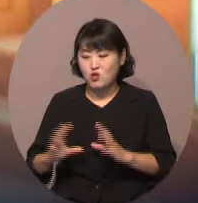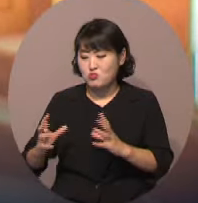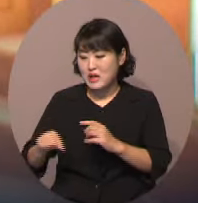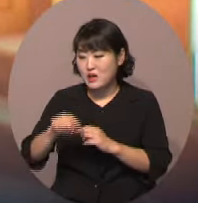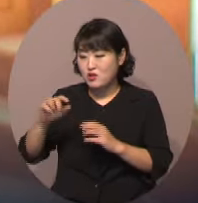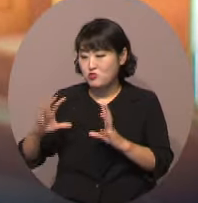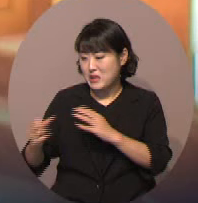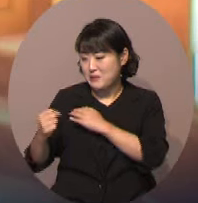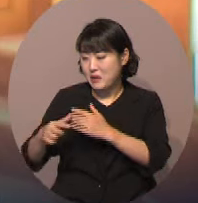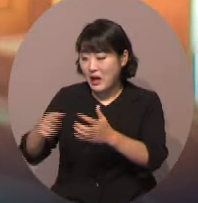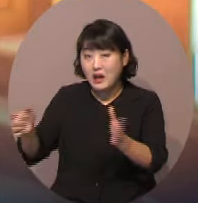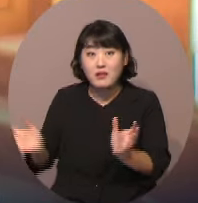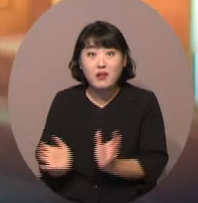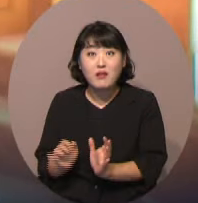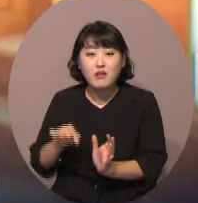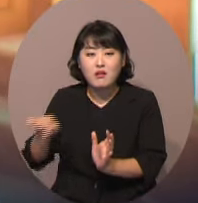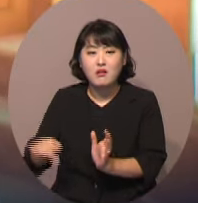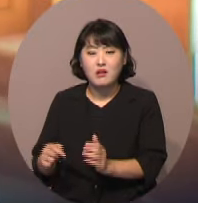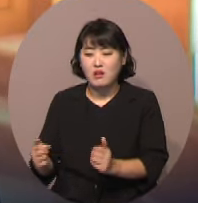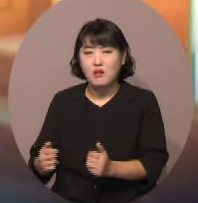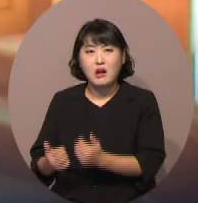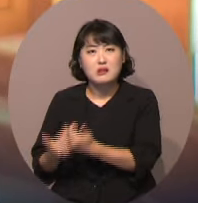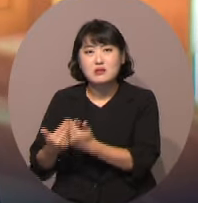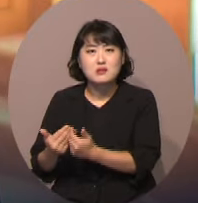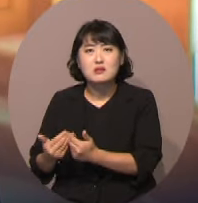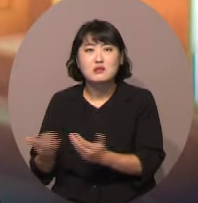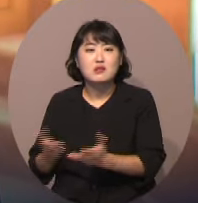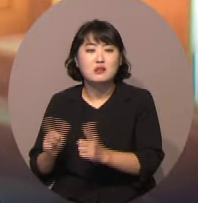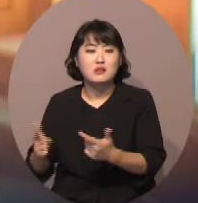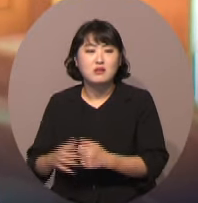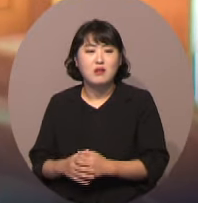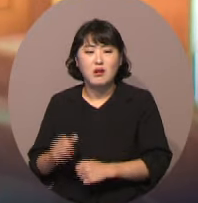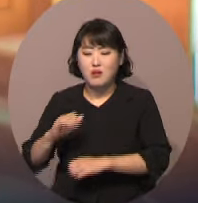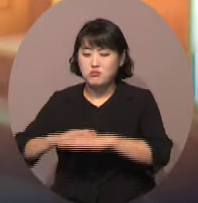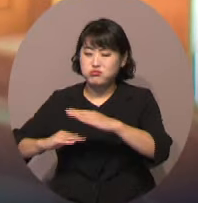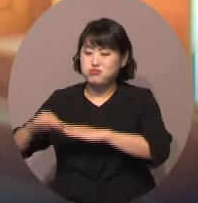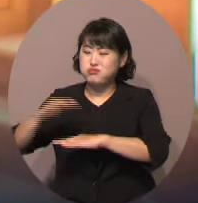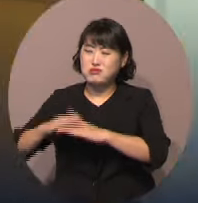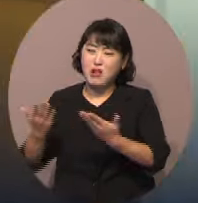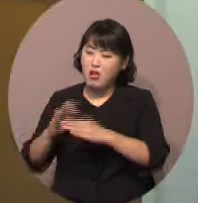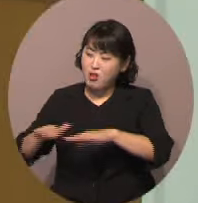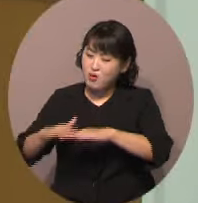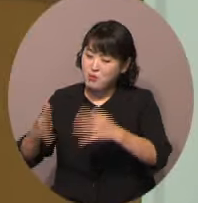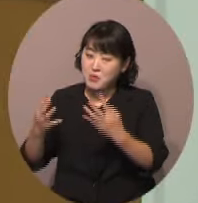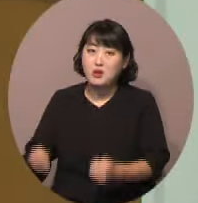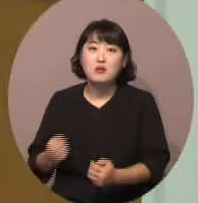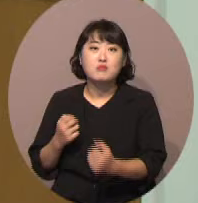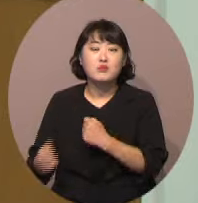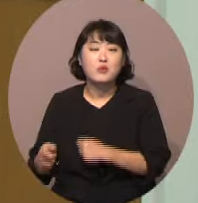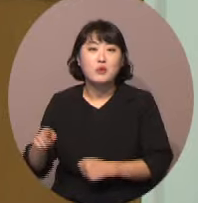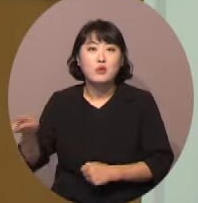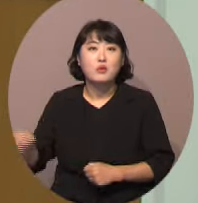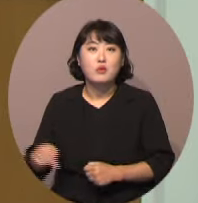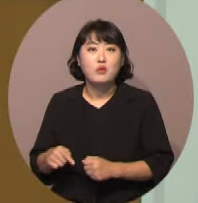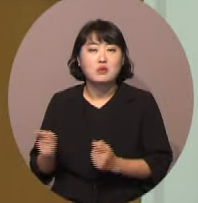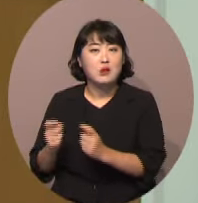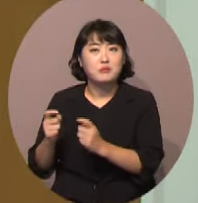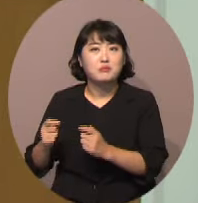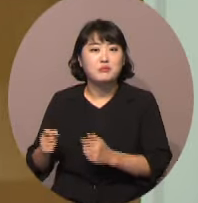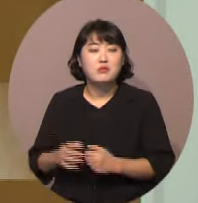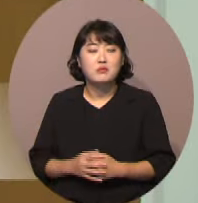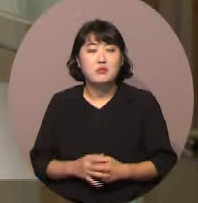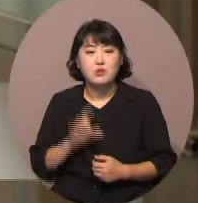아니라 지금 경제가 어렵고 대전 시에 해야 일들이 선적하기 많은데도 불구하고 앞서 의장 선출을 위한